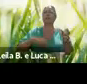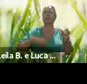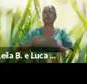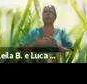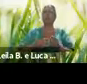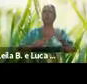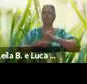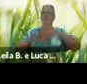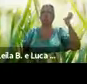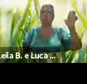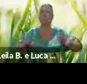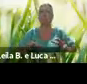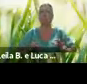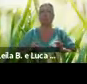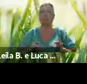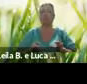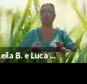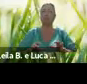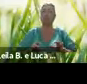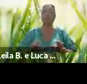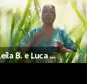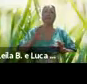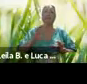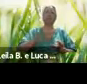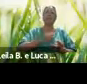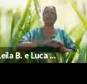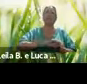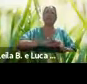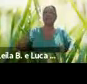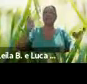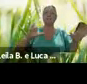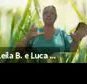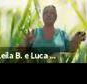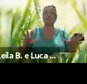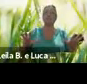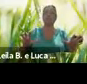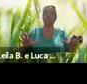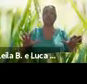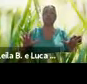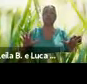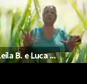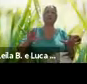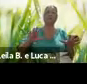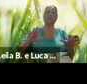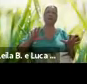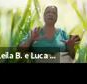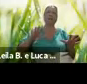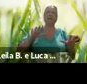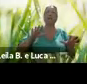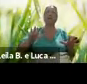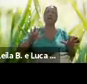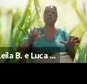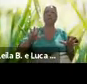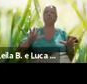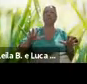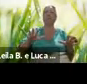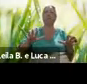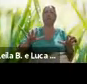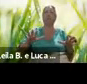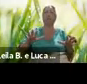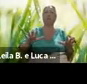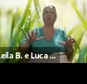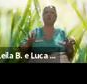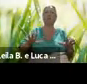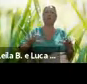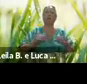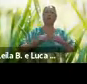le parti del nostro corpo sono queste cellule. E senza distinzione, no? E alle volte queste